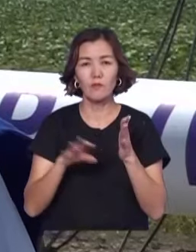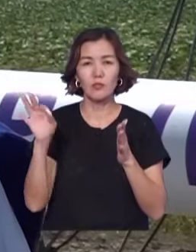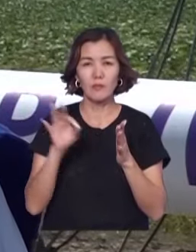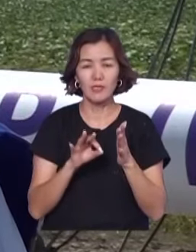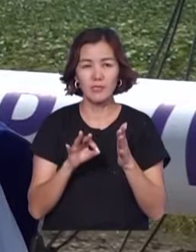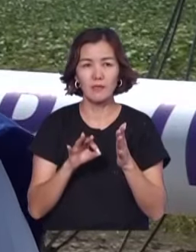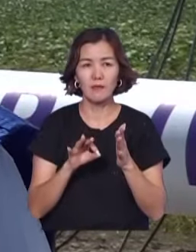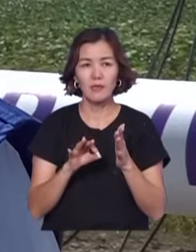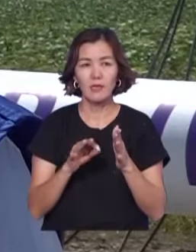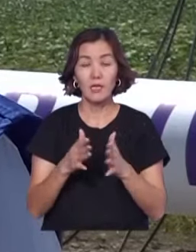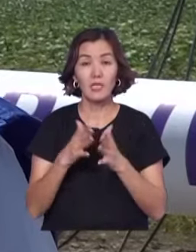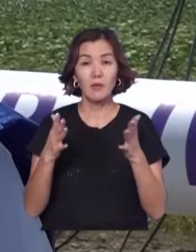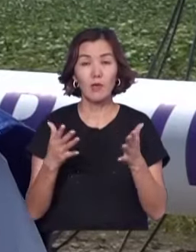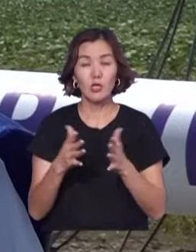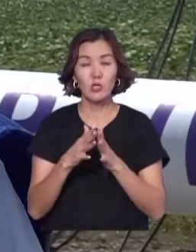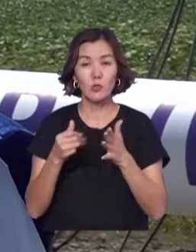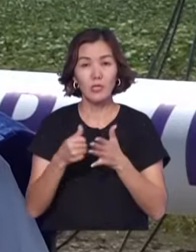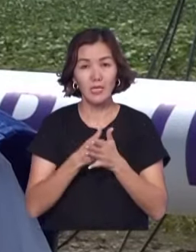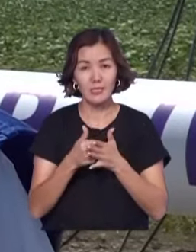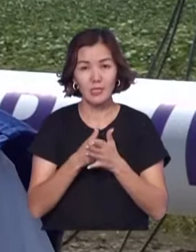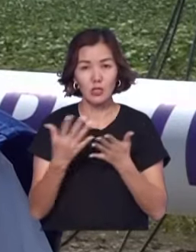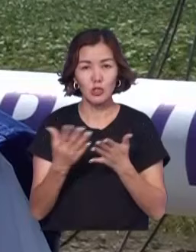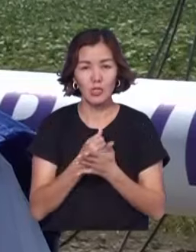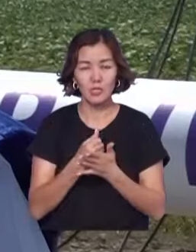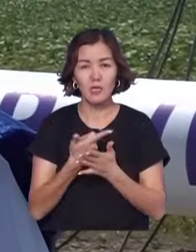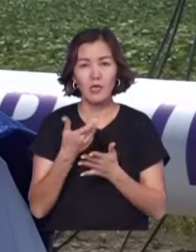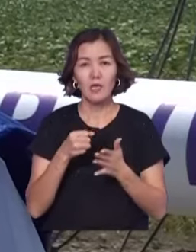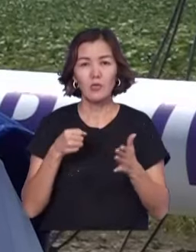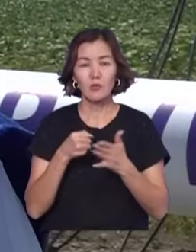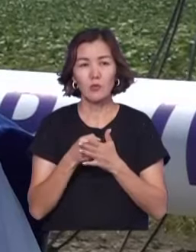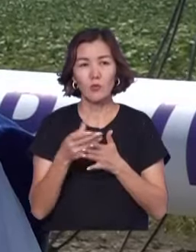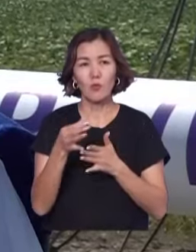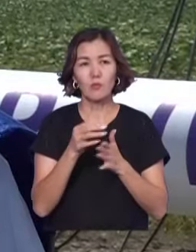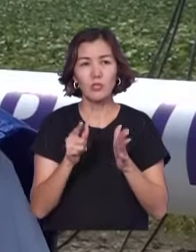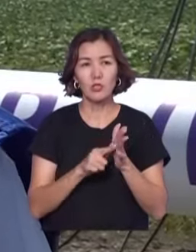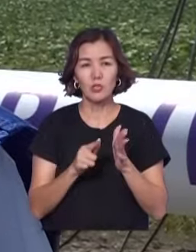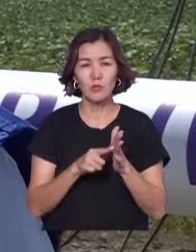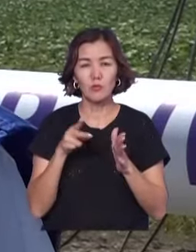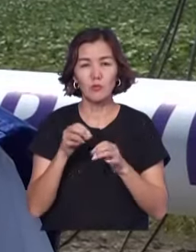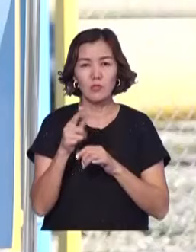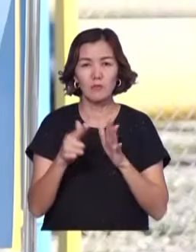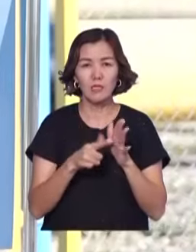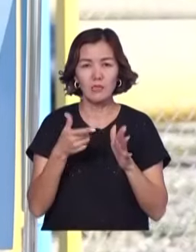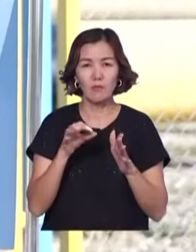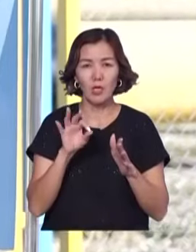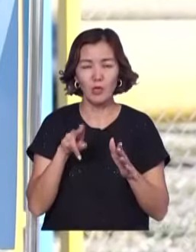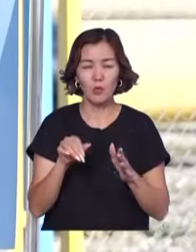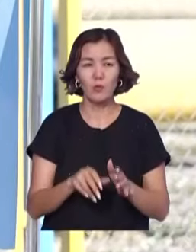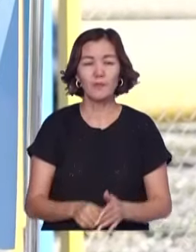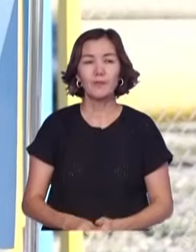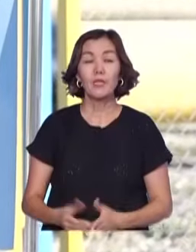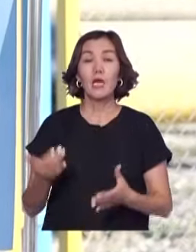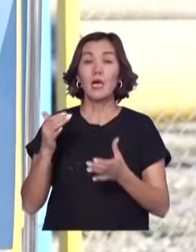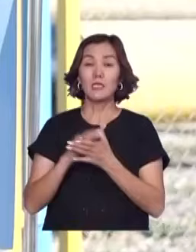90%. На самом деле это большое достижение, потому что газ был доведен до области ЖТСУ только в 2017 году. Ознакомившись с